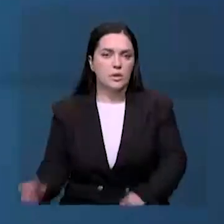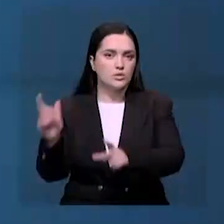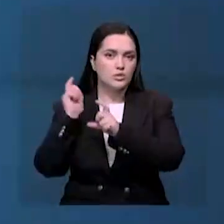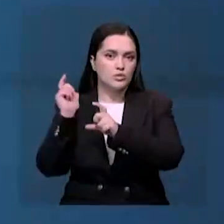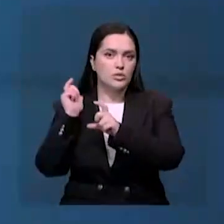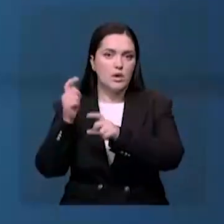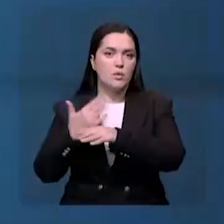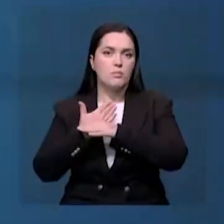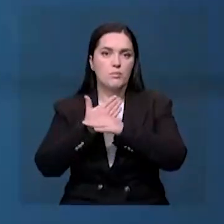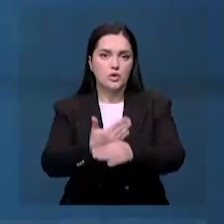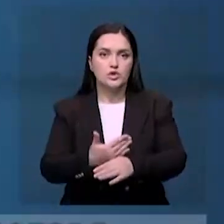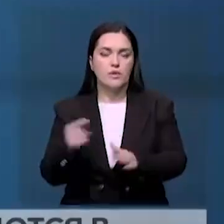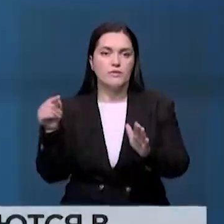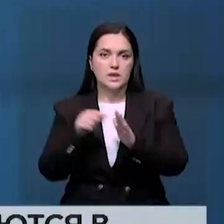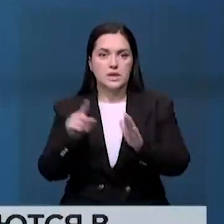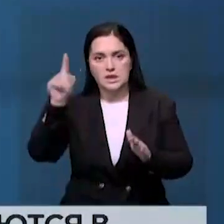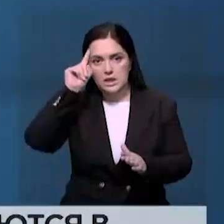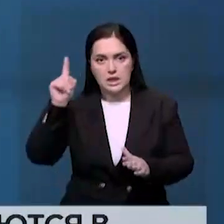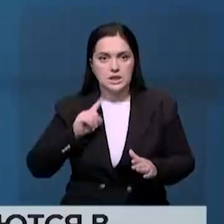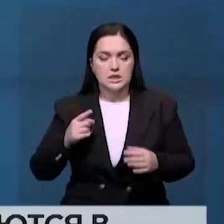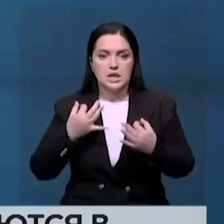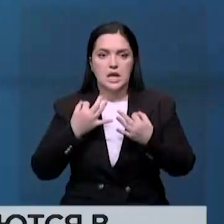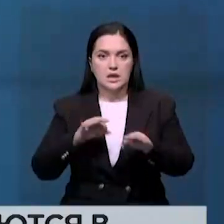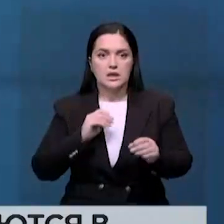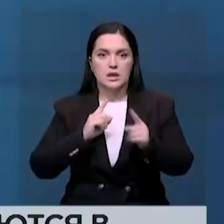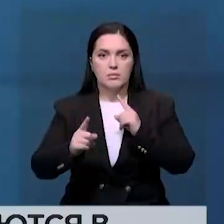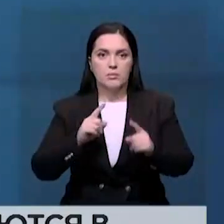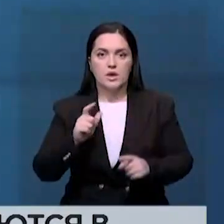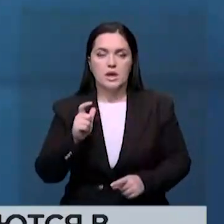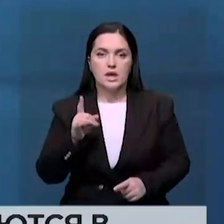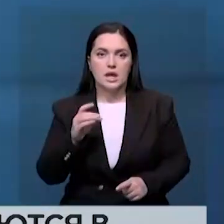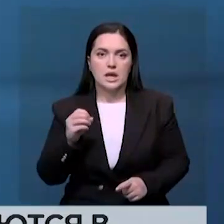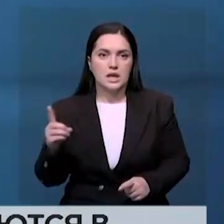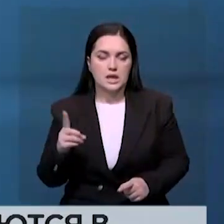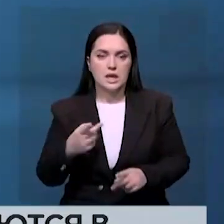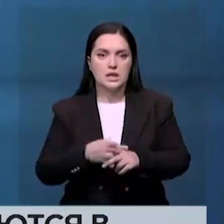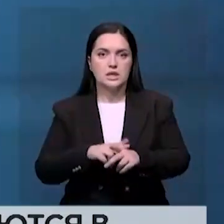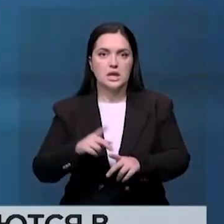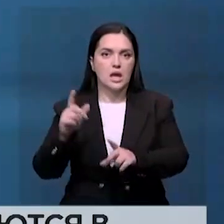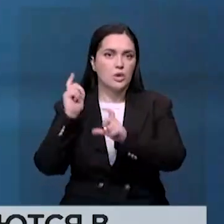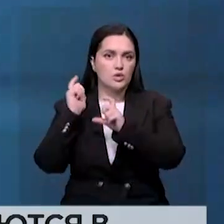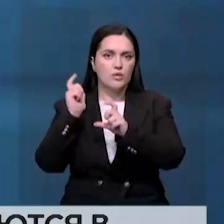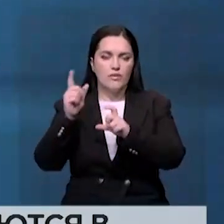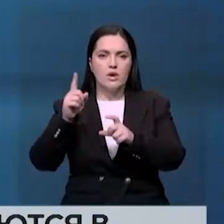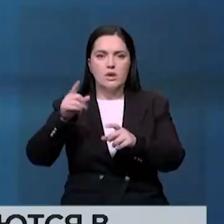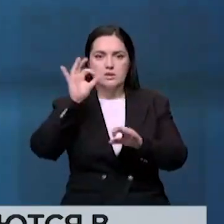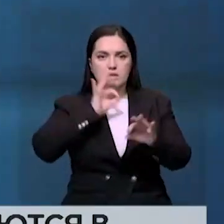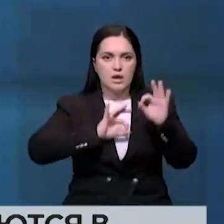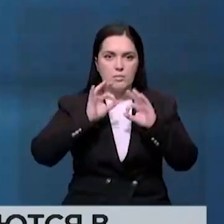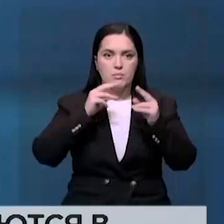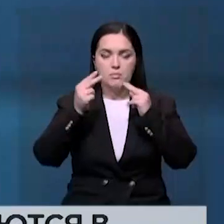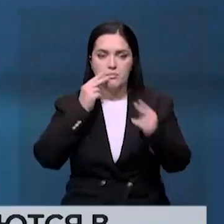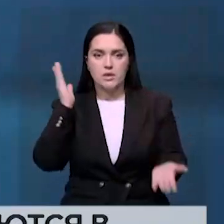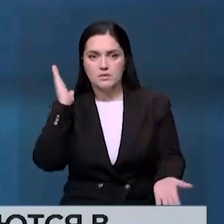Десятки грузовиков с гуманитарной помощью въехали на территорию израильского контрольно-пропускного пункта РС. Груженные фуры с